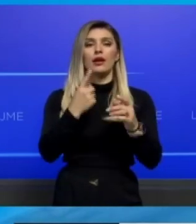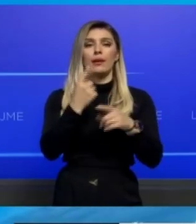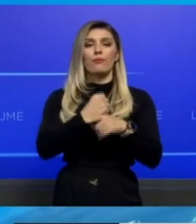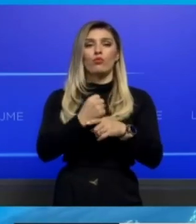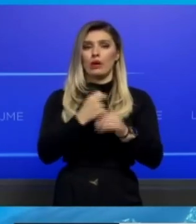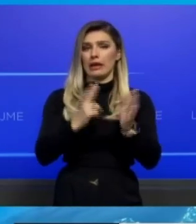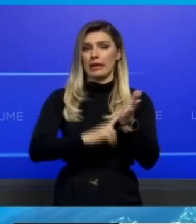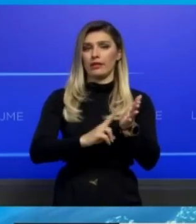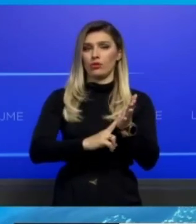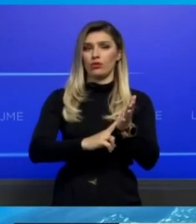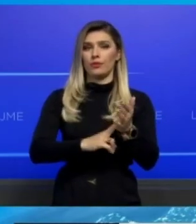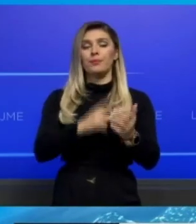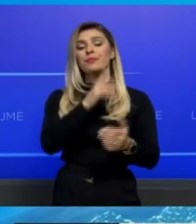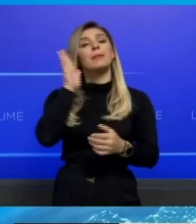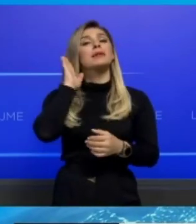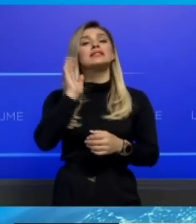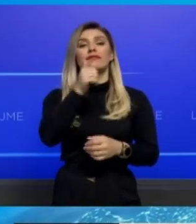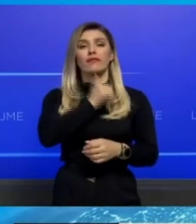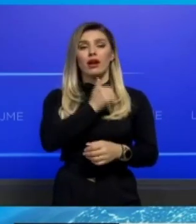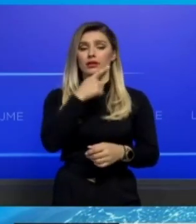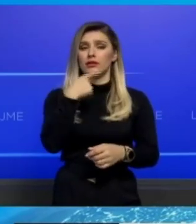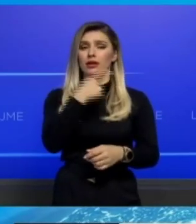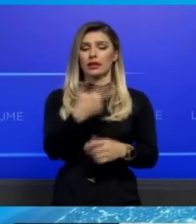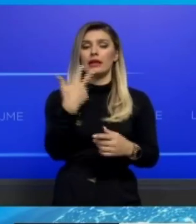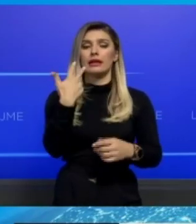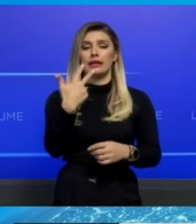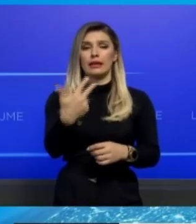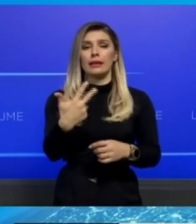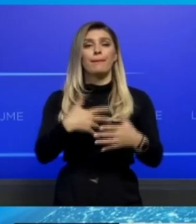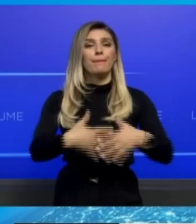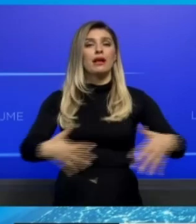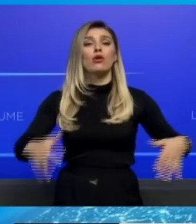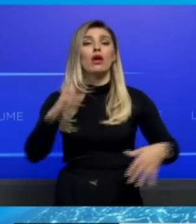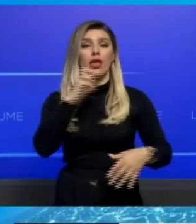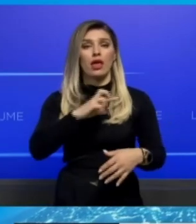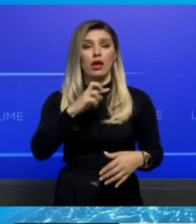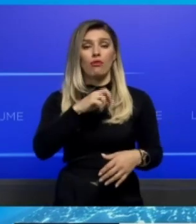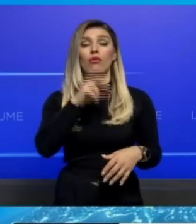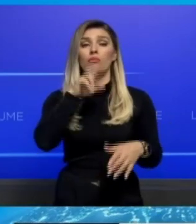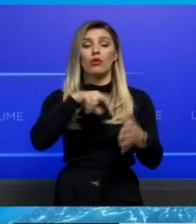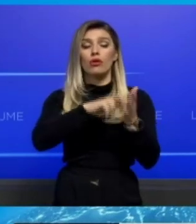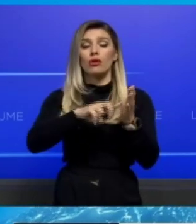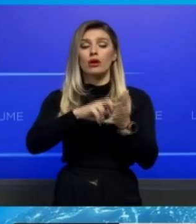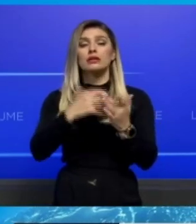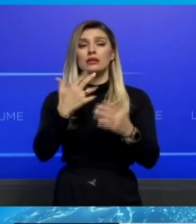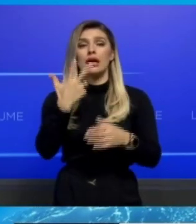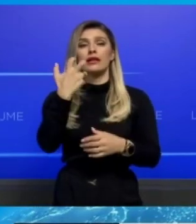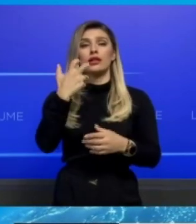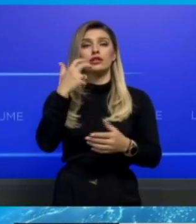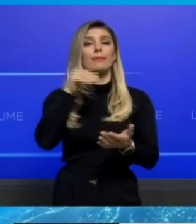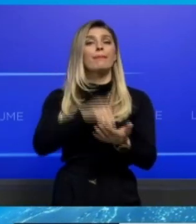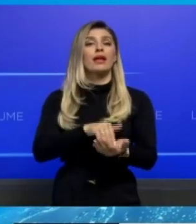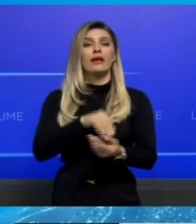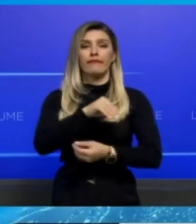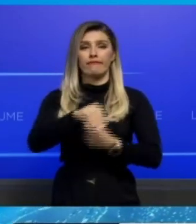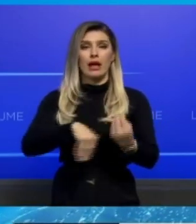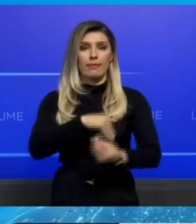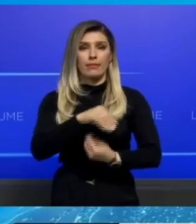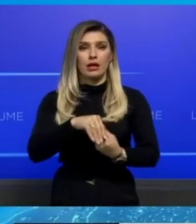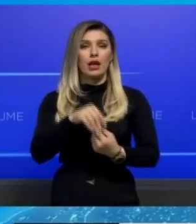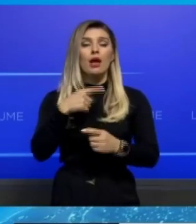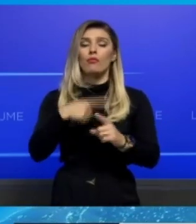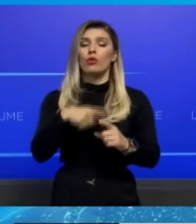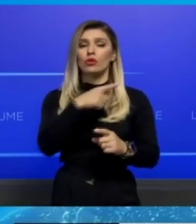Ministri i Financave Kuran Murati tha se ky vendim prej 30 milion eurosh do t'i prek rreth 300.000 familje. Krahas kësaj,